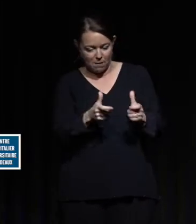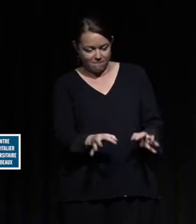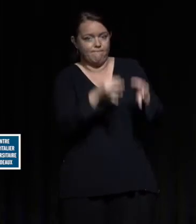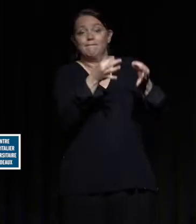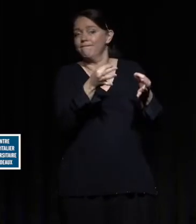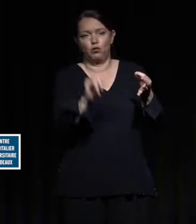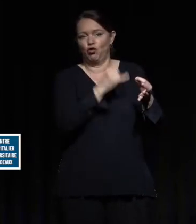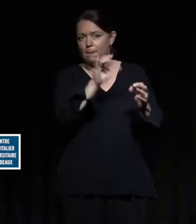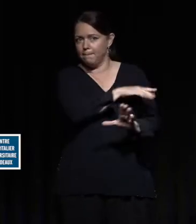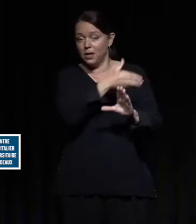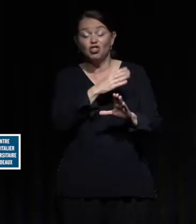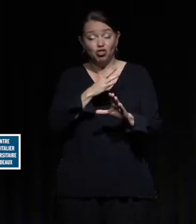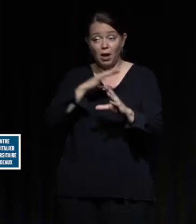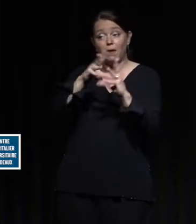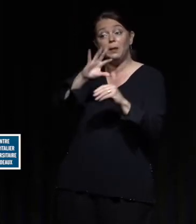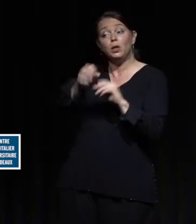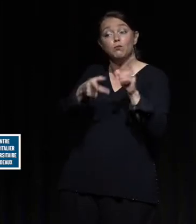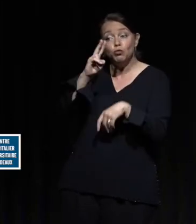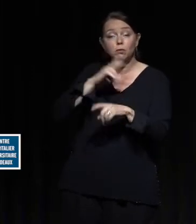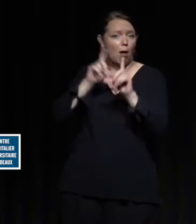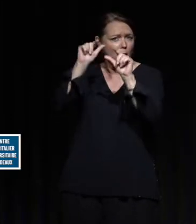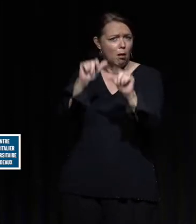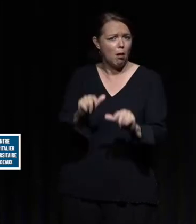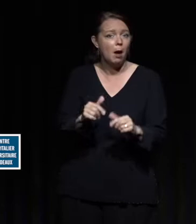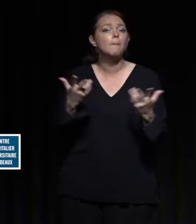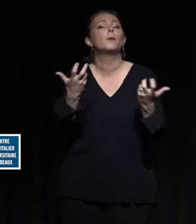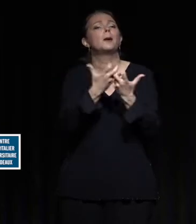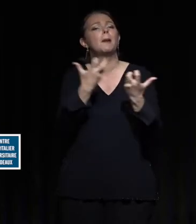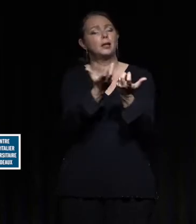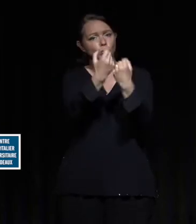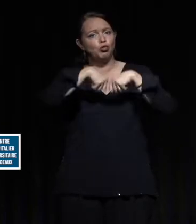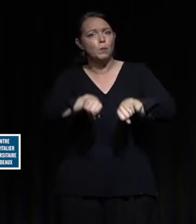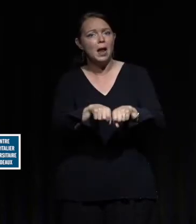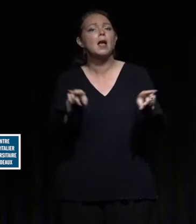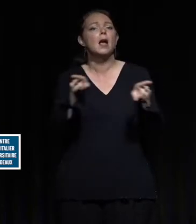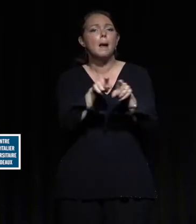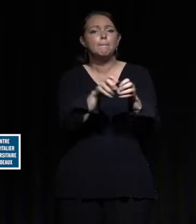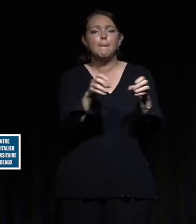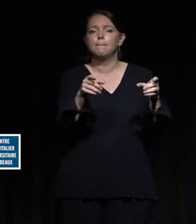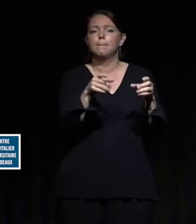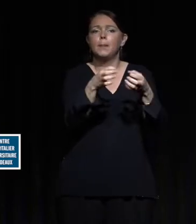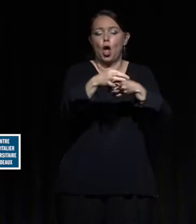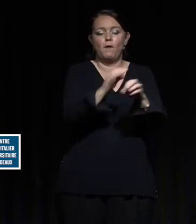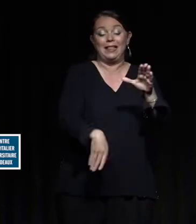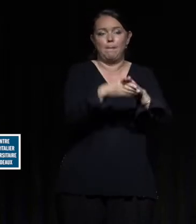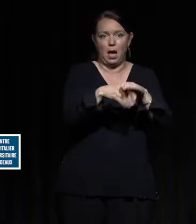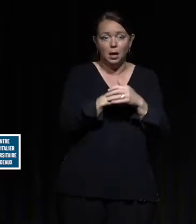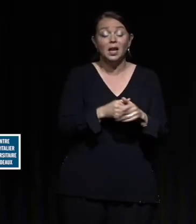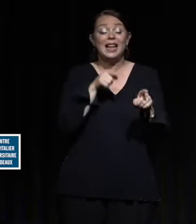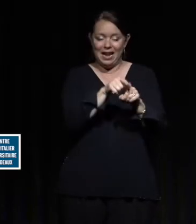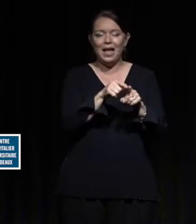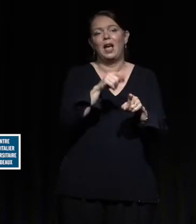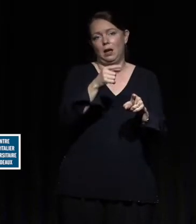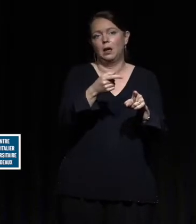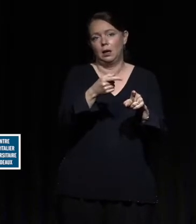avec plus d'endométriose. Tout ce qu'on sait, que par exemple, lorsque vous êtes jumelle homozygote, lorsque vous êtes jumelle homozygote, votre chance d'avoir, ou